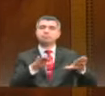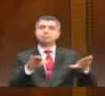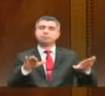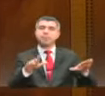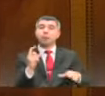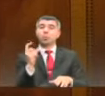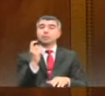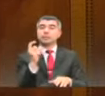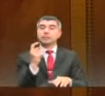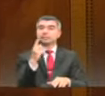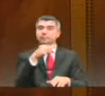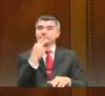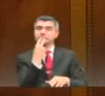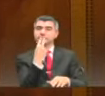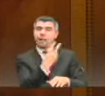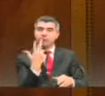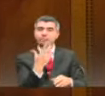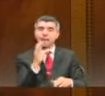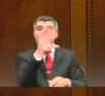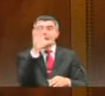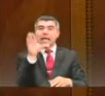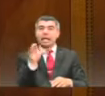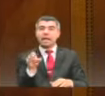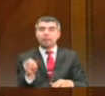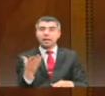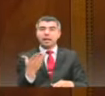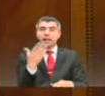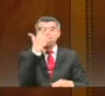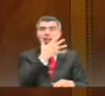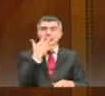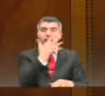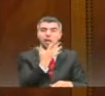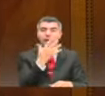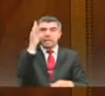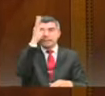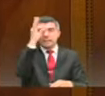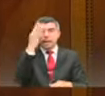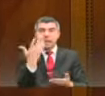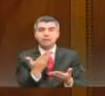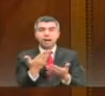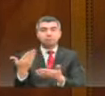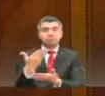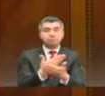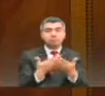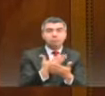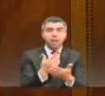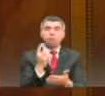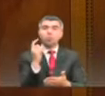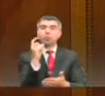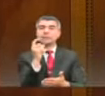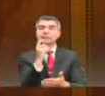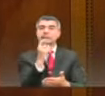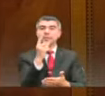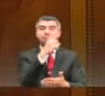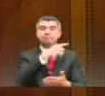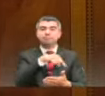الإسلامية، ومصدر إشعاع في إفريقيا بنموذجه السياسي ونموذجه في تدبير الحقل الديني وفي الدفاع